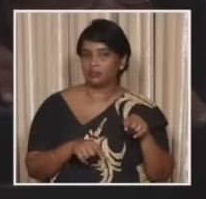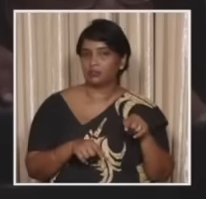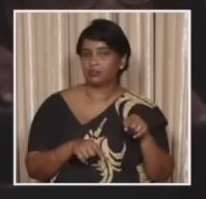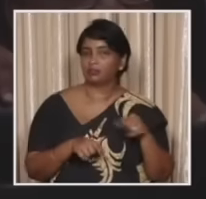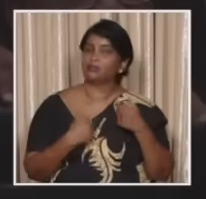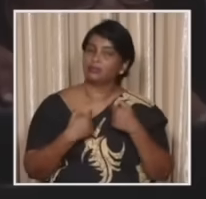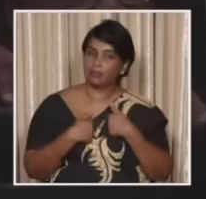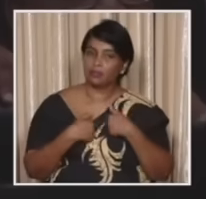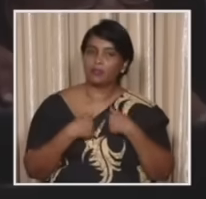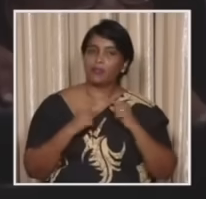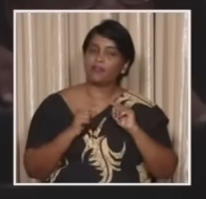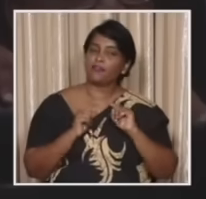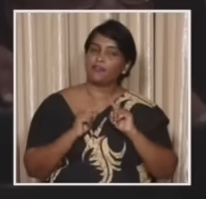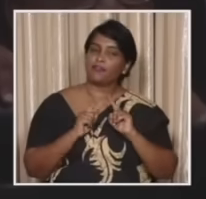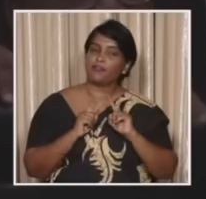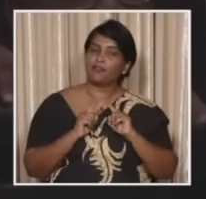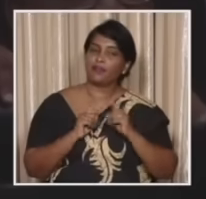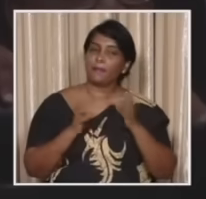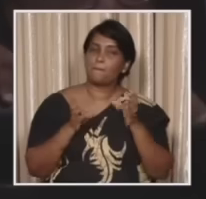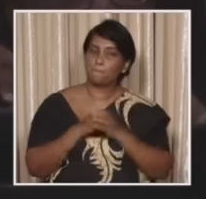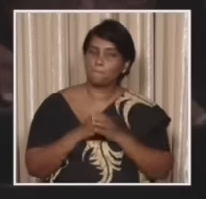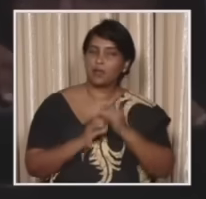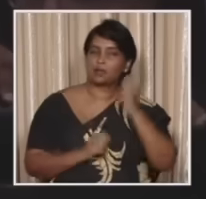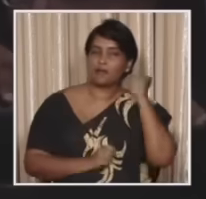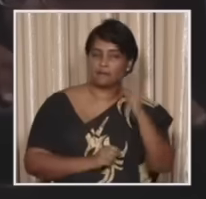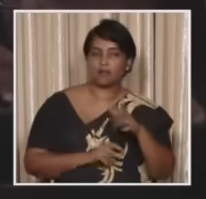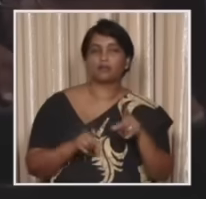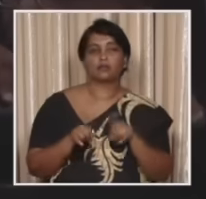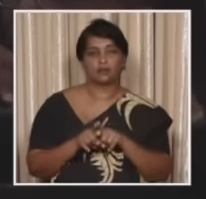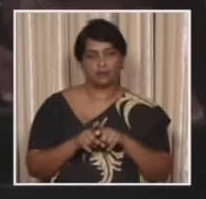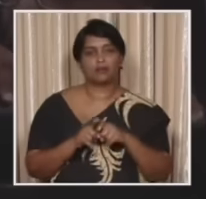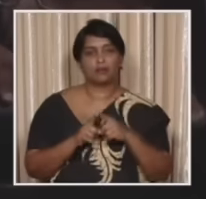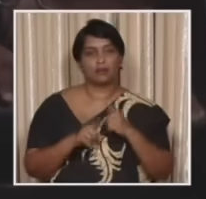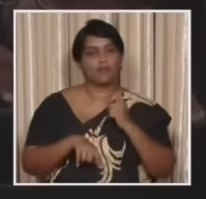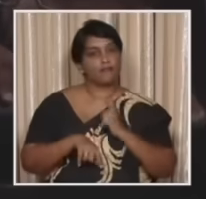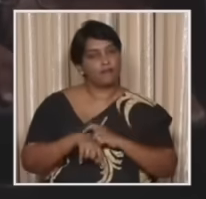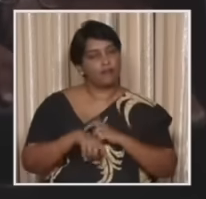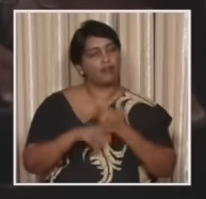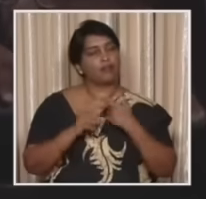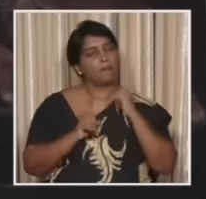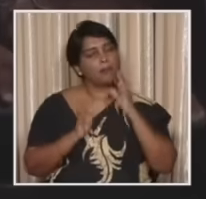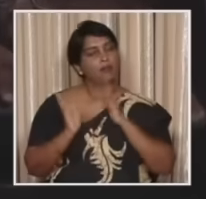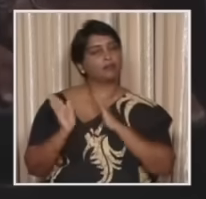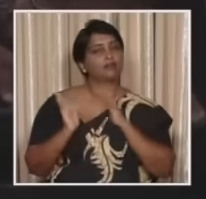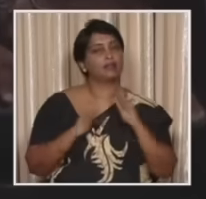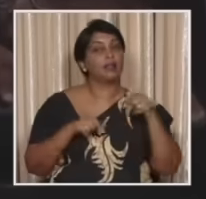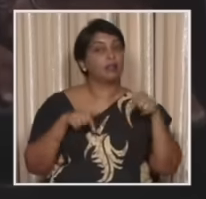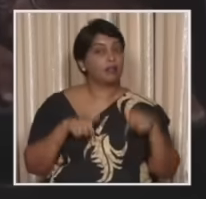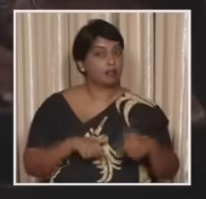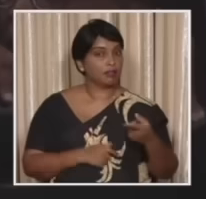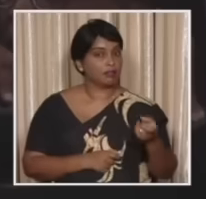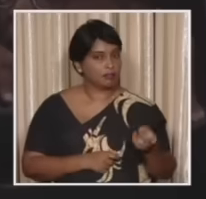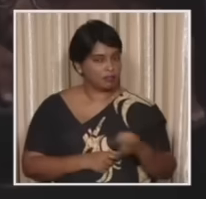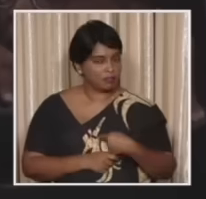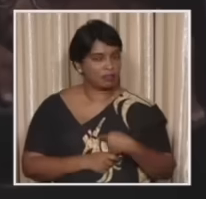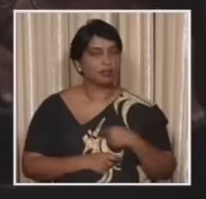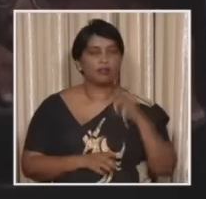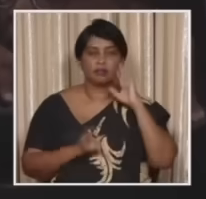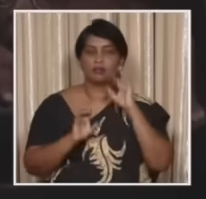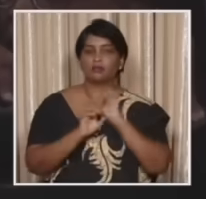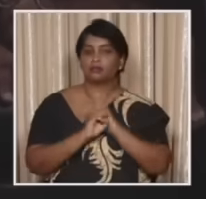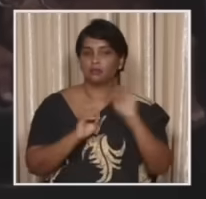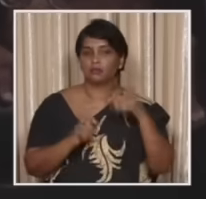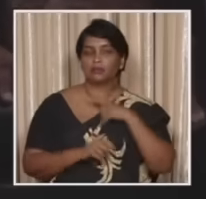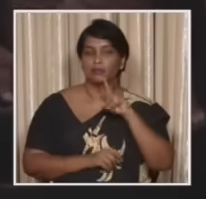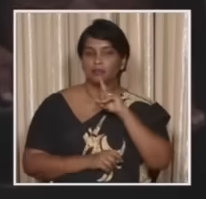මම වෙනත් පක්ෂද්‍රෝහී බවට පත් වෙනවා. ඒ නිසා මං කාලේ අරගෙන අද දිනය මේ ප්‍රකාශය කරන්න